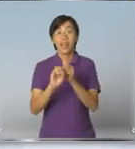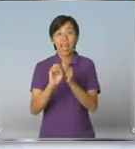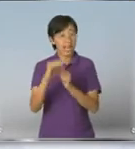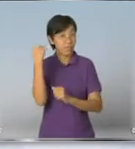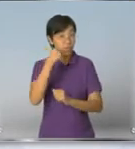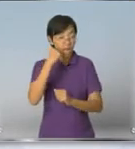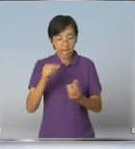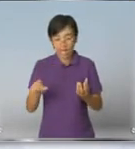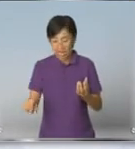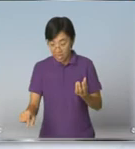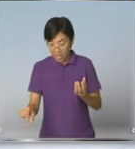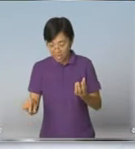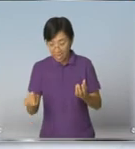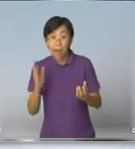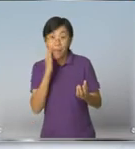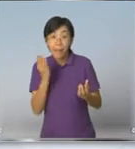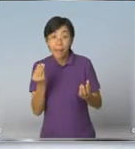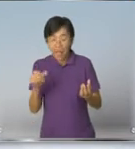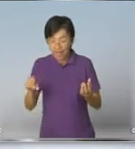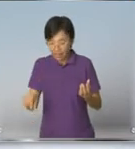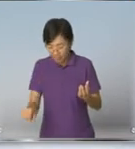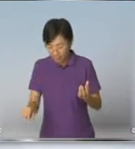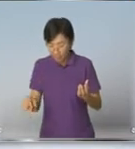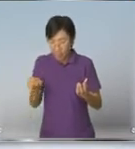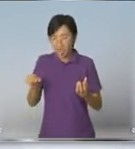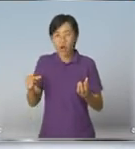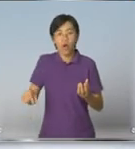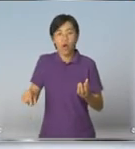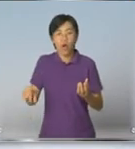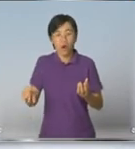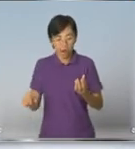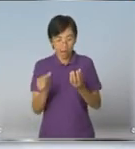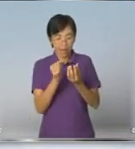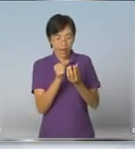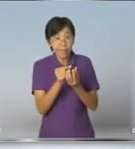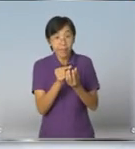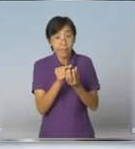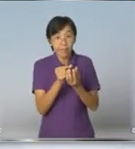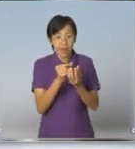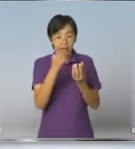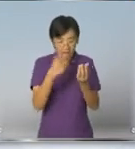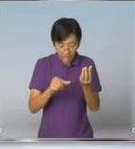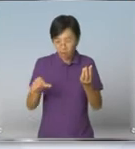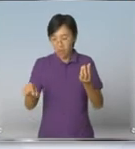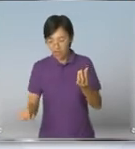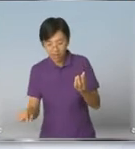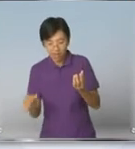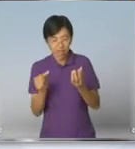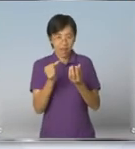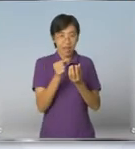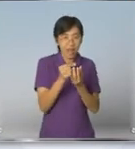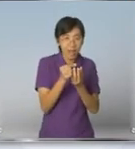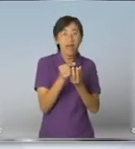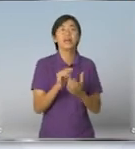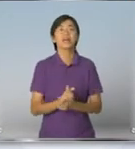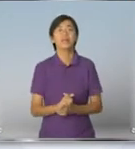แนะนำว่าทุกครั้งที่หนีบอะค่ะให้ชุบแป้งแล้วก็เคาะตัวแป้งตลอด โอ้ออกมาเป็นก